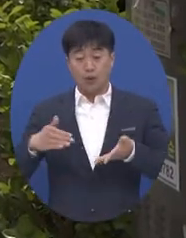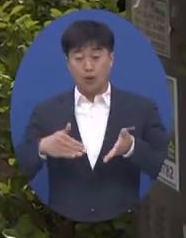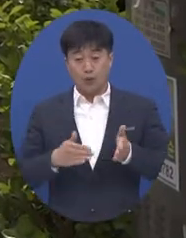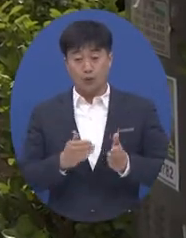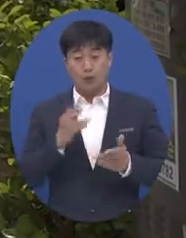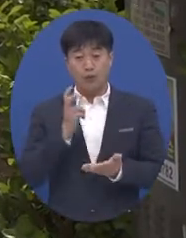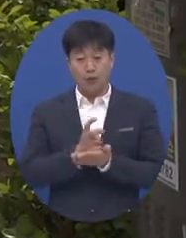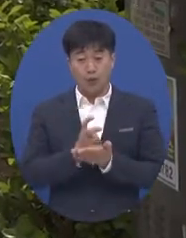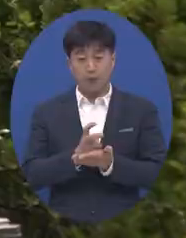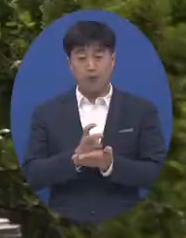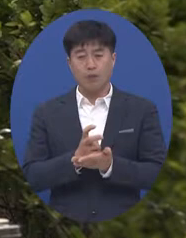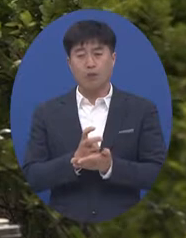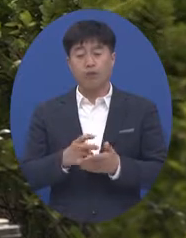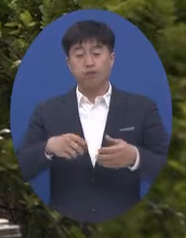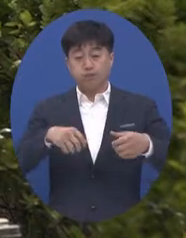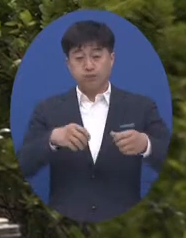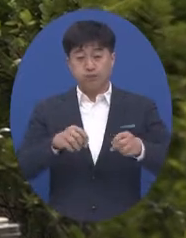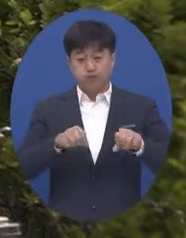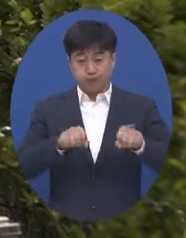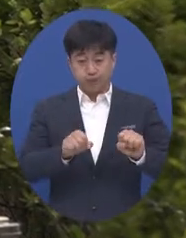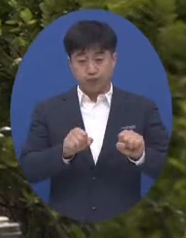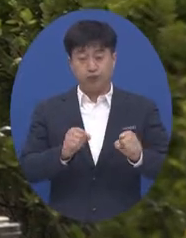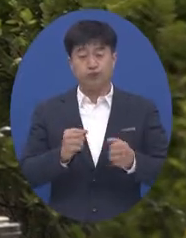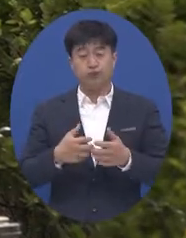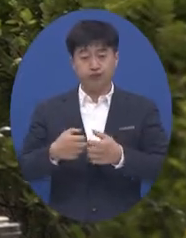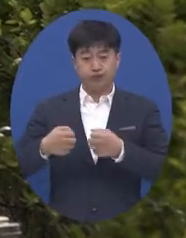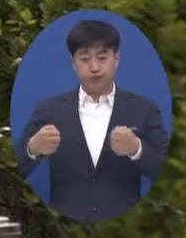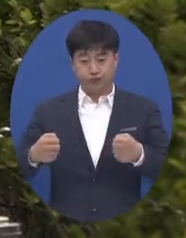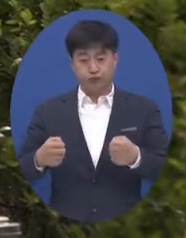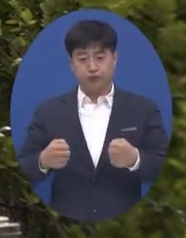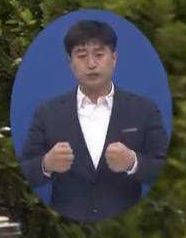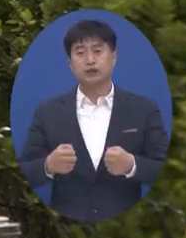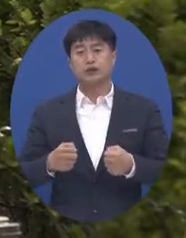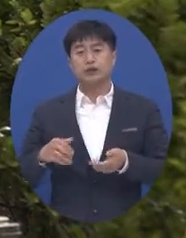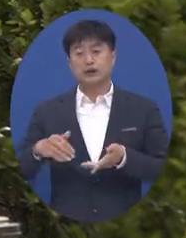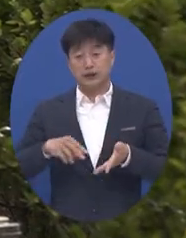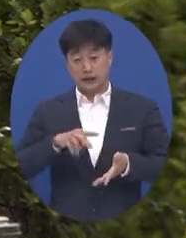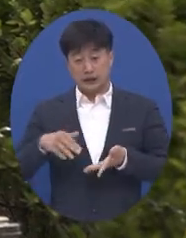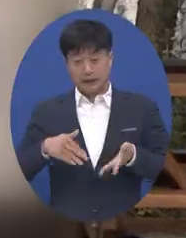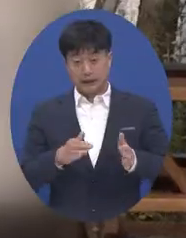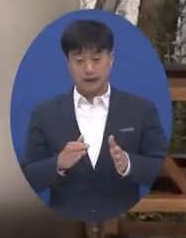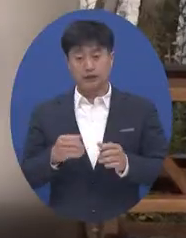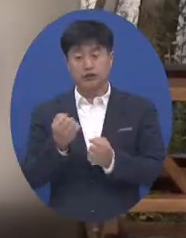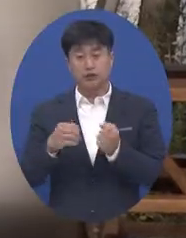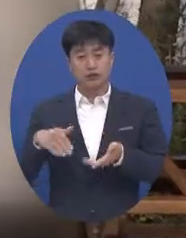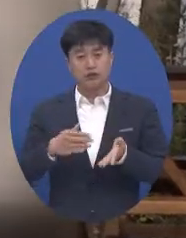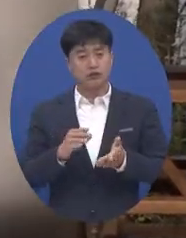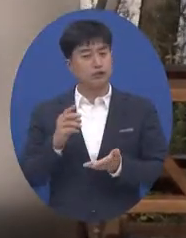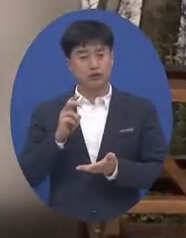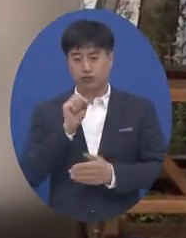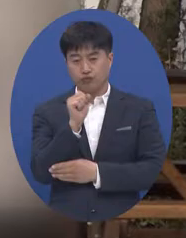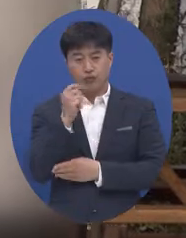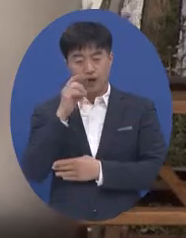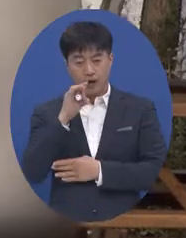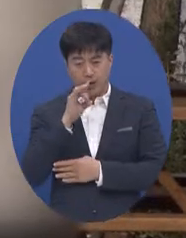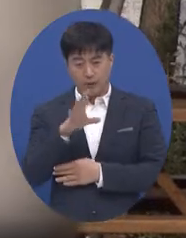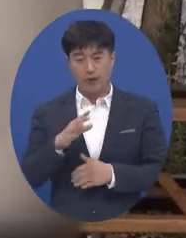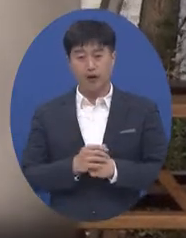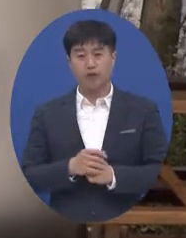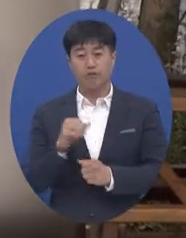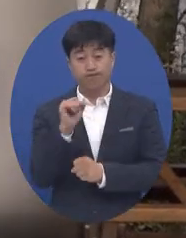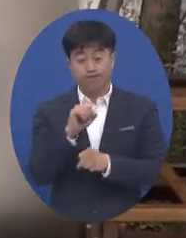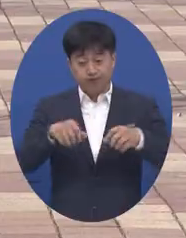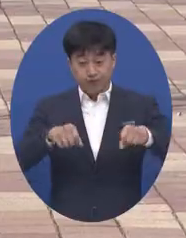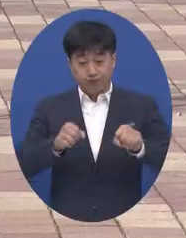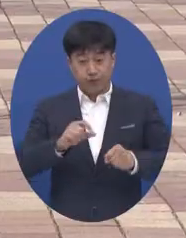도로교통법상 원동기장치 자전거로 분류된 전동 킥보드는 보도와 자전거 도로에선 탈수 없습니다. 원동기 운전 면허가 필요하고